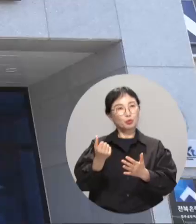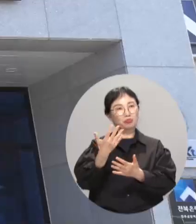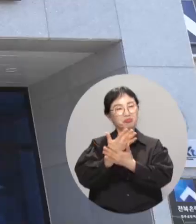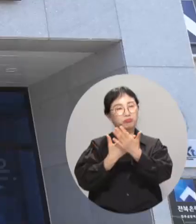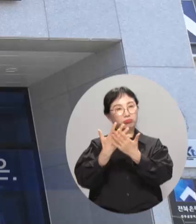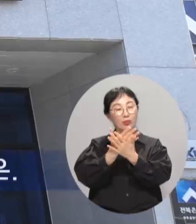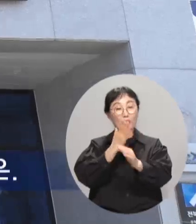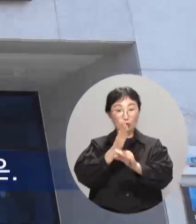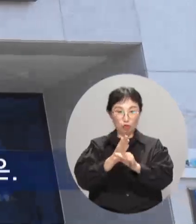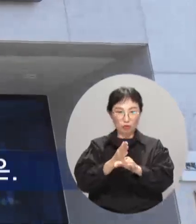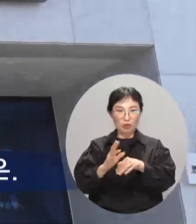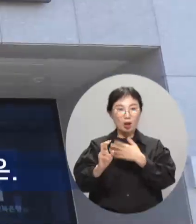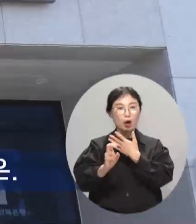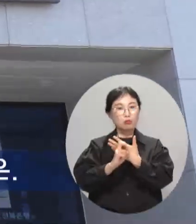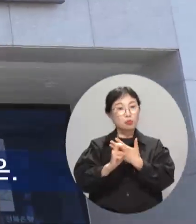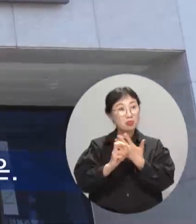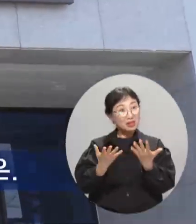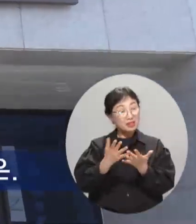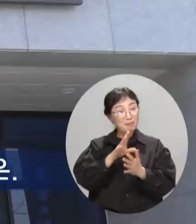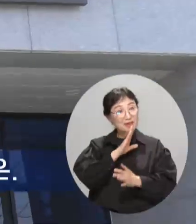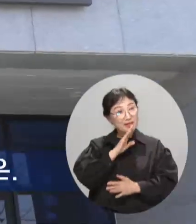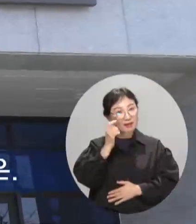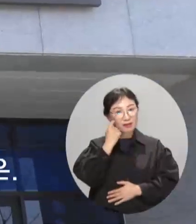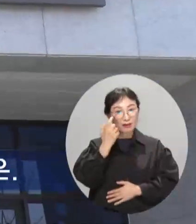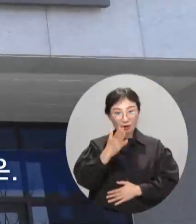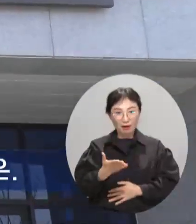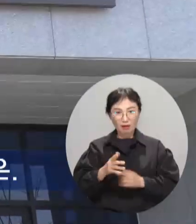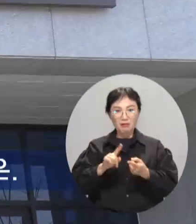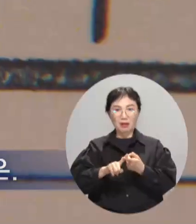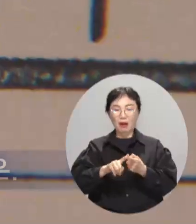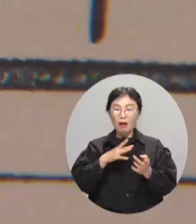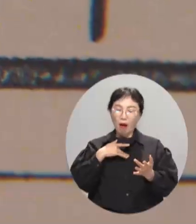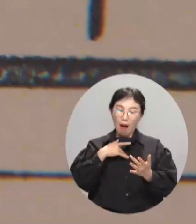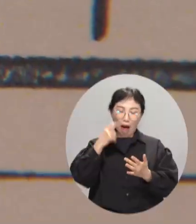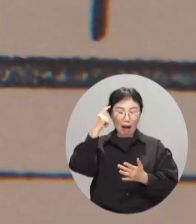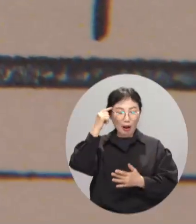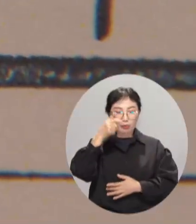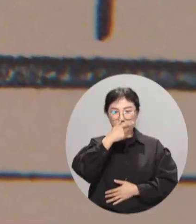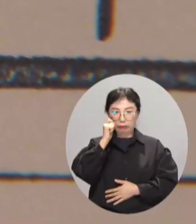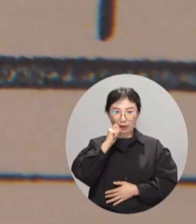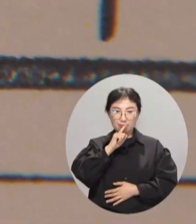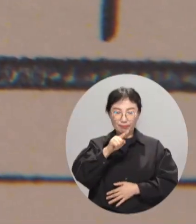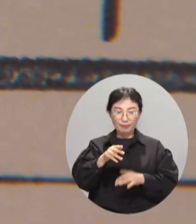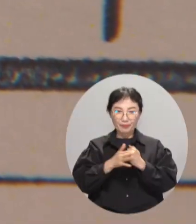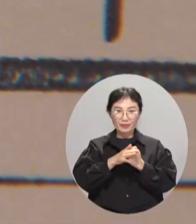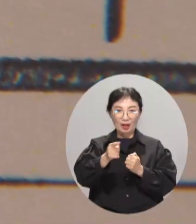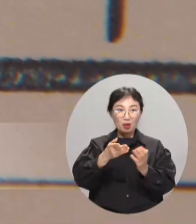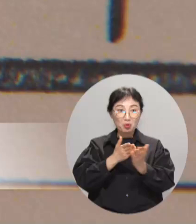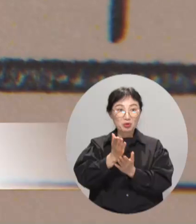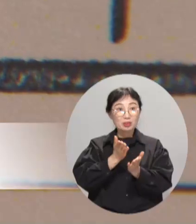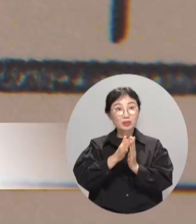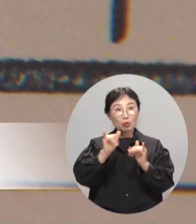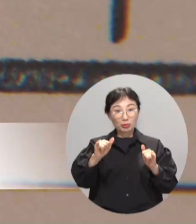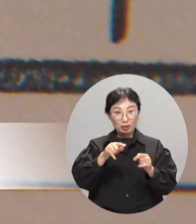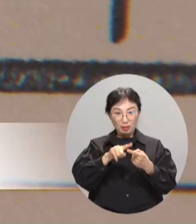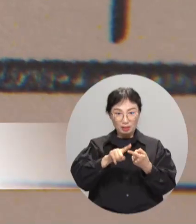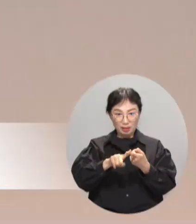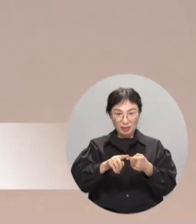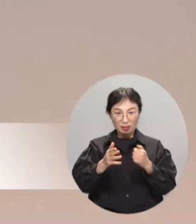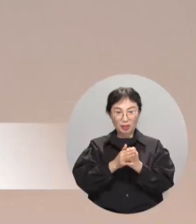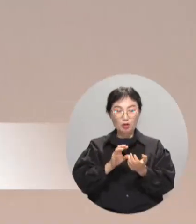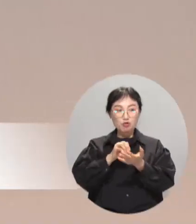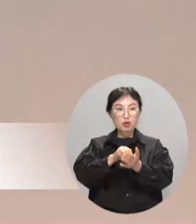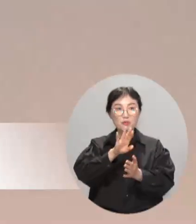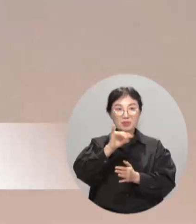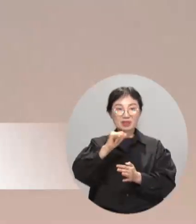이거 위법의 소지가 있지 않나요? 네, 저희도 그거를 놓쳤습니다, 사실. 이렇다 보니 통상 전문가라던 A씨는 취업비자